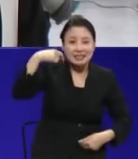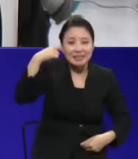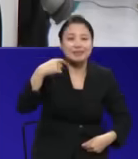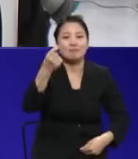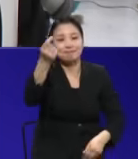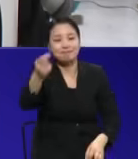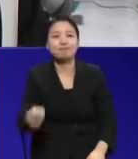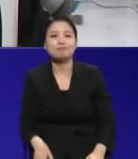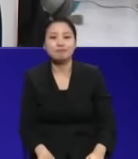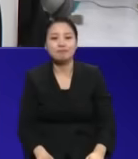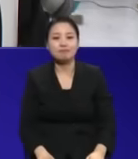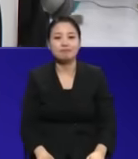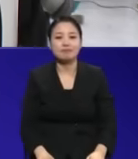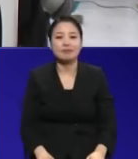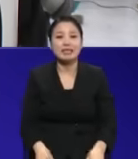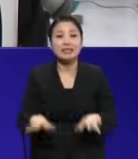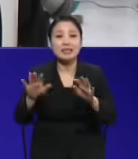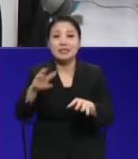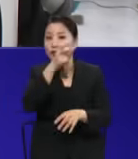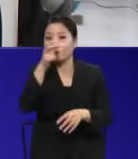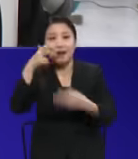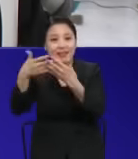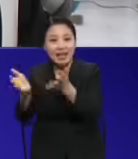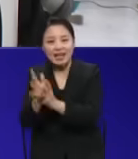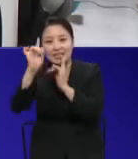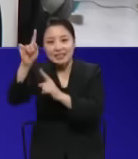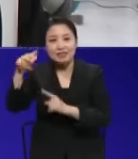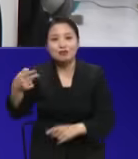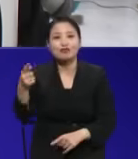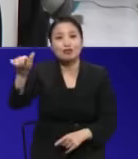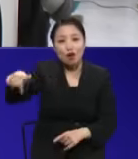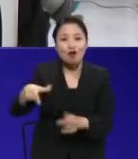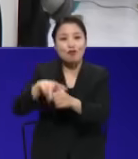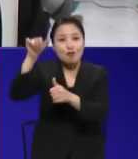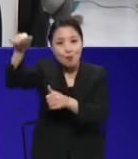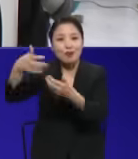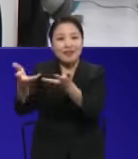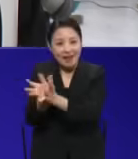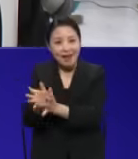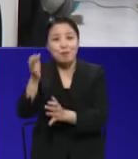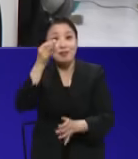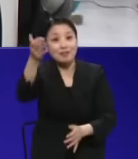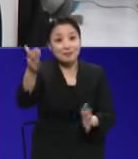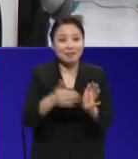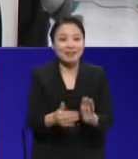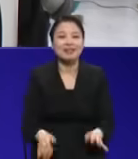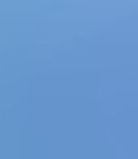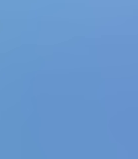지금까지 개혁신당 이준석 후보 캠프 사무실에서 JTBC 조소희입니다.